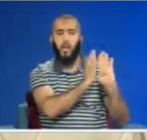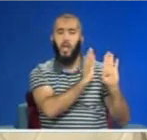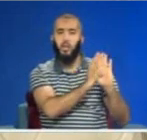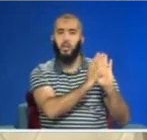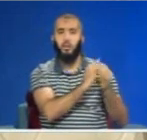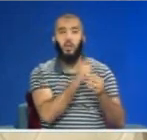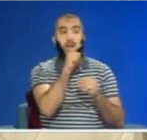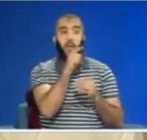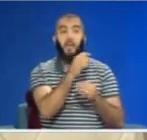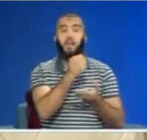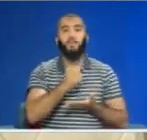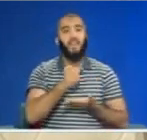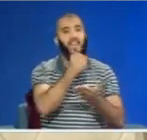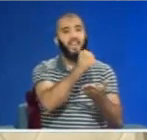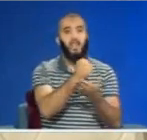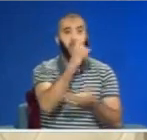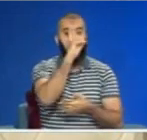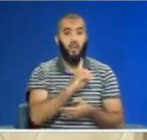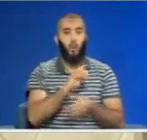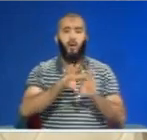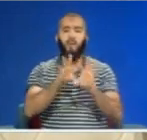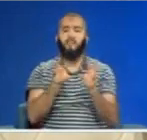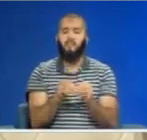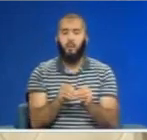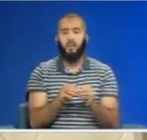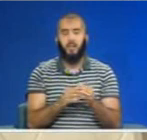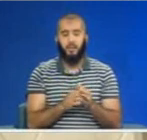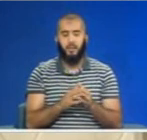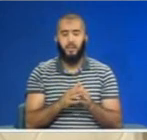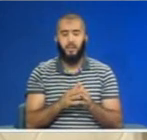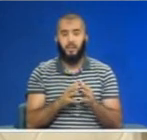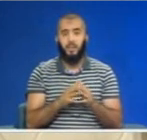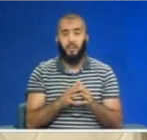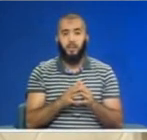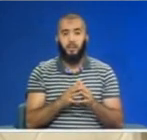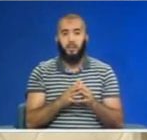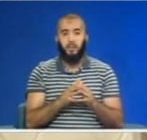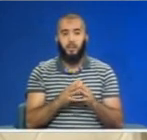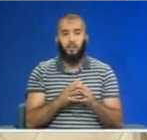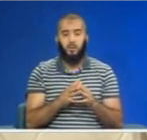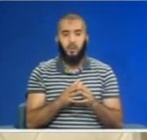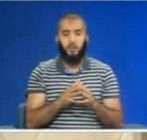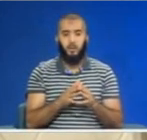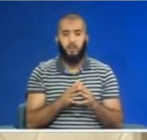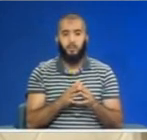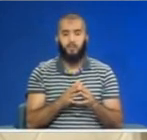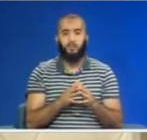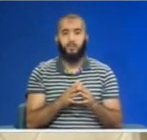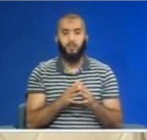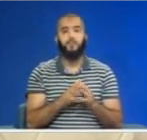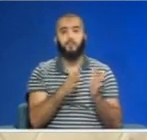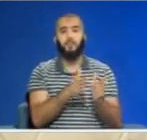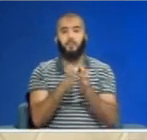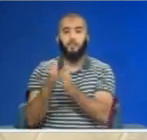آخره، فتلك الأموال ميراث تقسم على الورثة كل حسب منابه المنصوص عليه في الشرع.